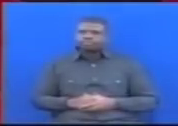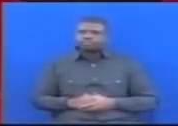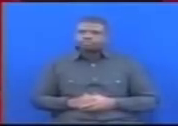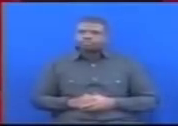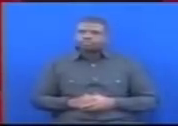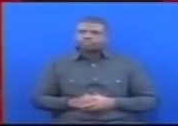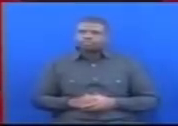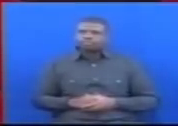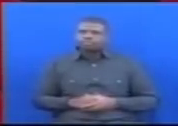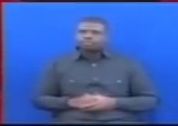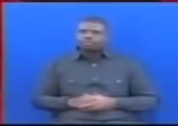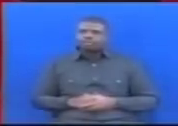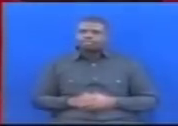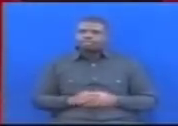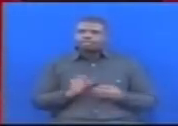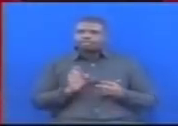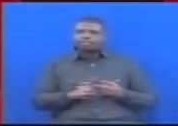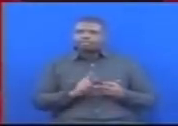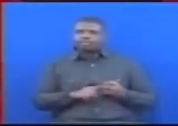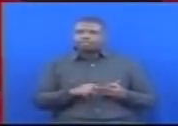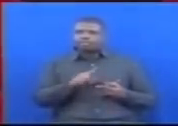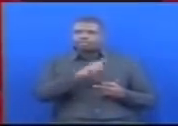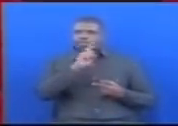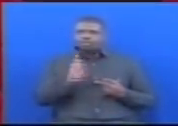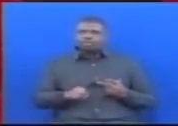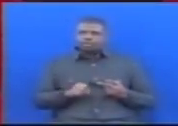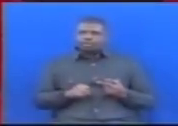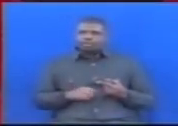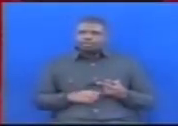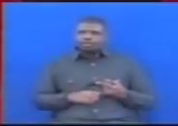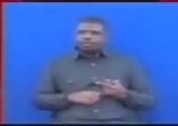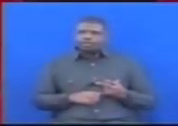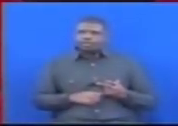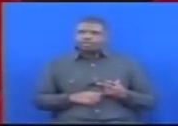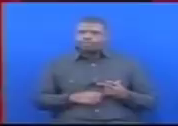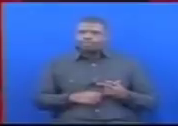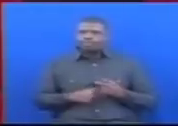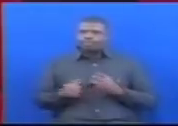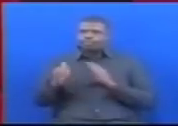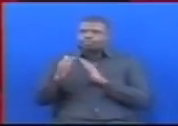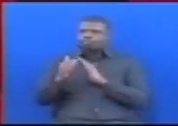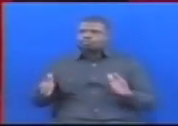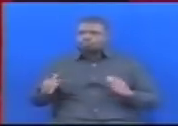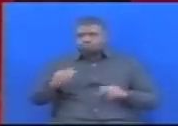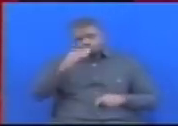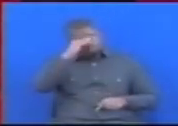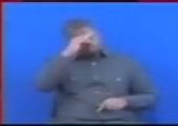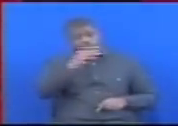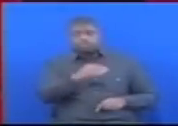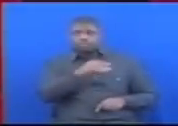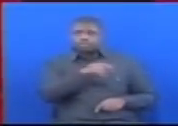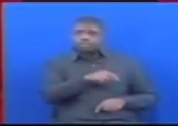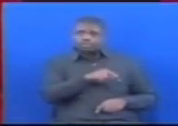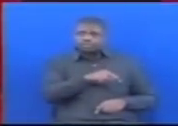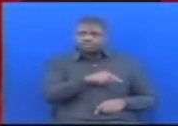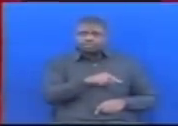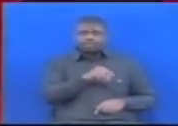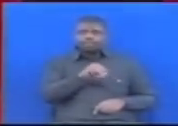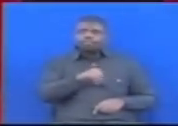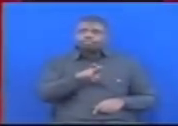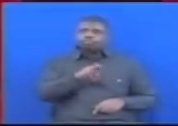Mheshimiwa, swali la pili. Kwa kuwa nyumba za polisi zilizopo wilaya ya